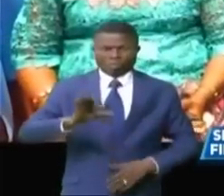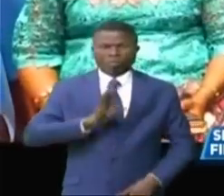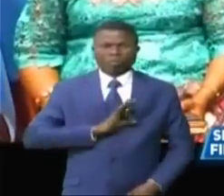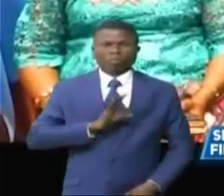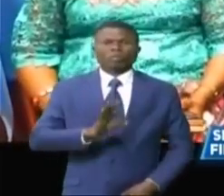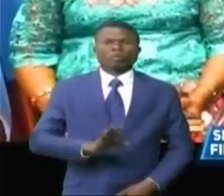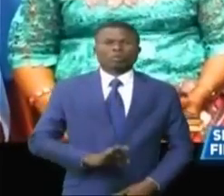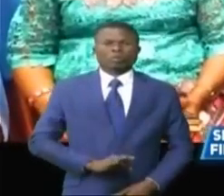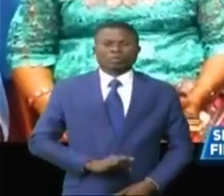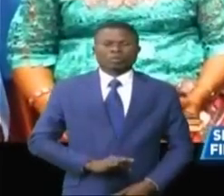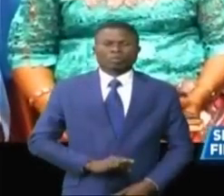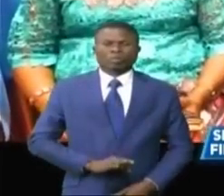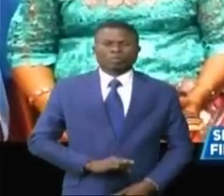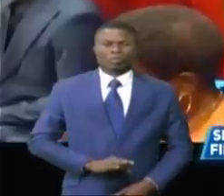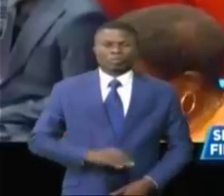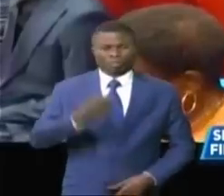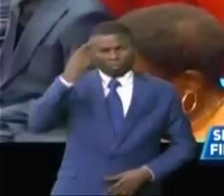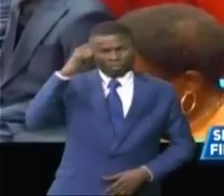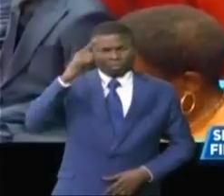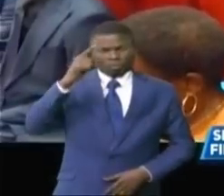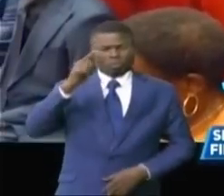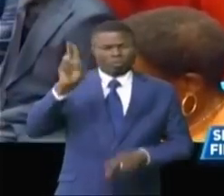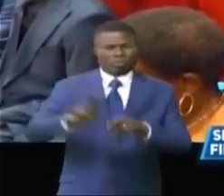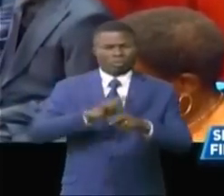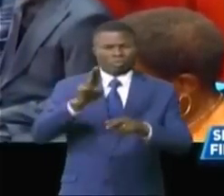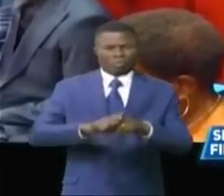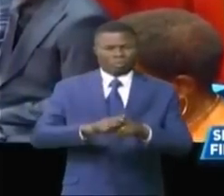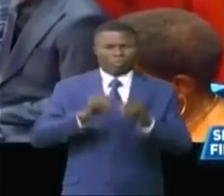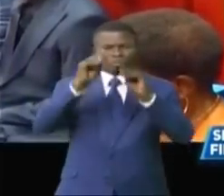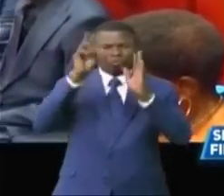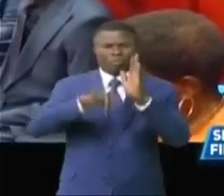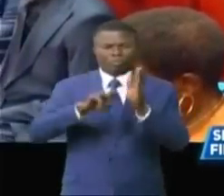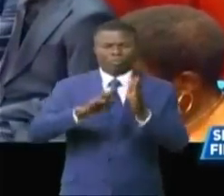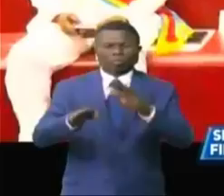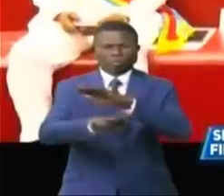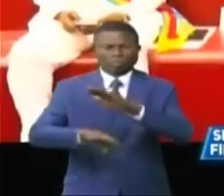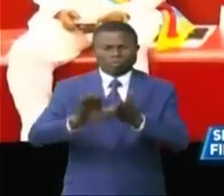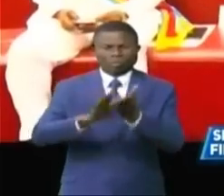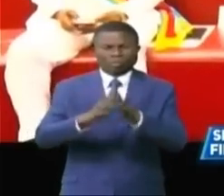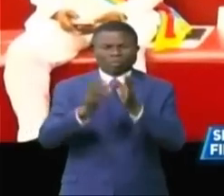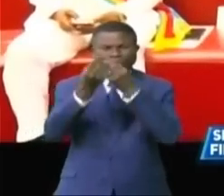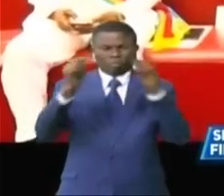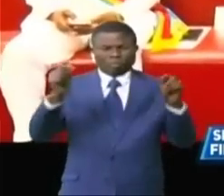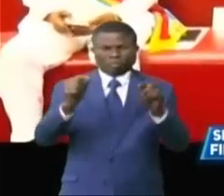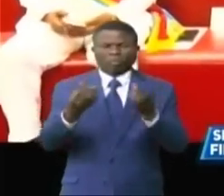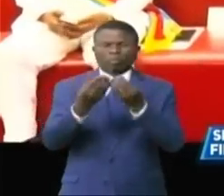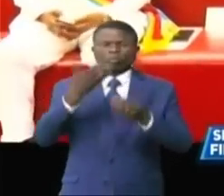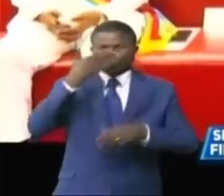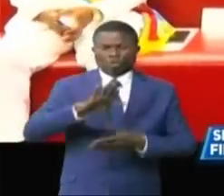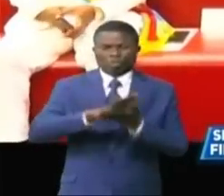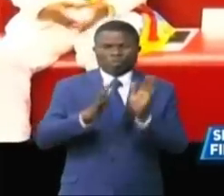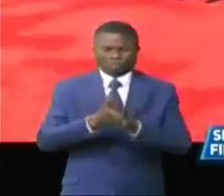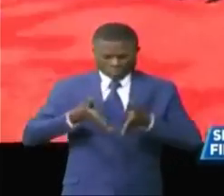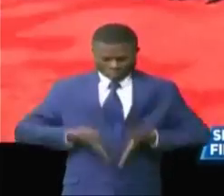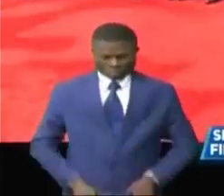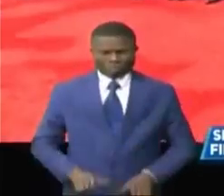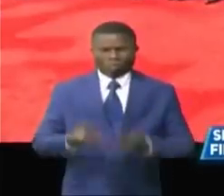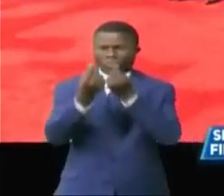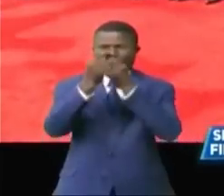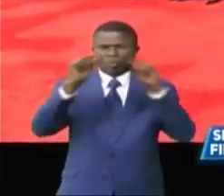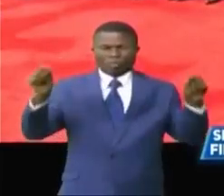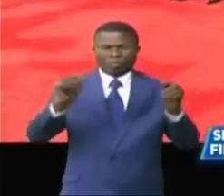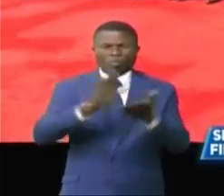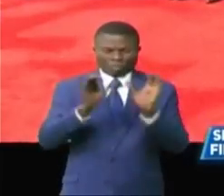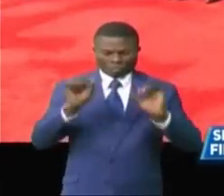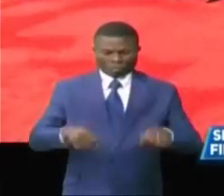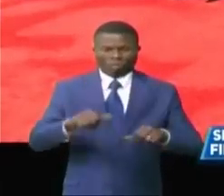Antoine Tshisekedi Tshilombo, pour l'application de la gratuité de l'enseignement de base et la gratuité de la maternité rendue possible aujourd'hui